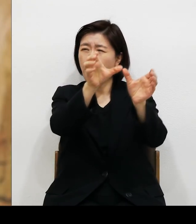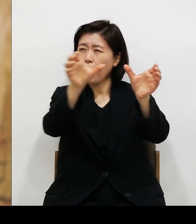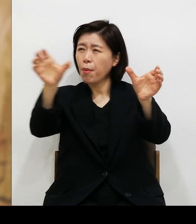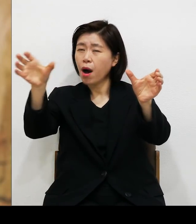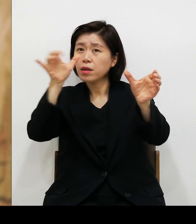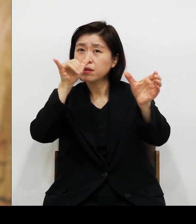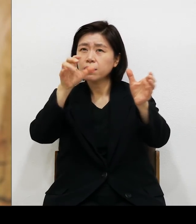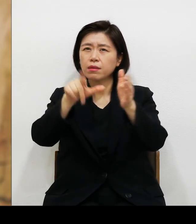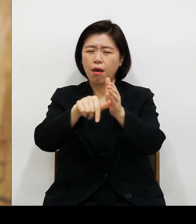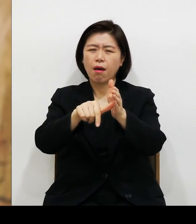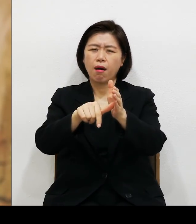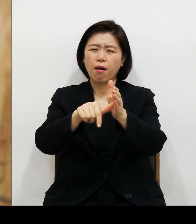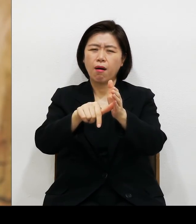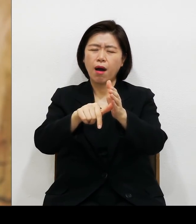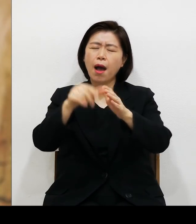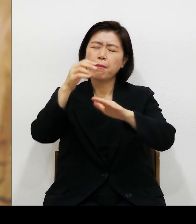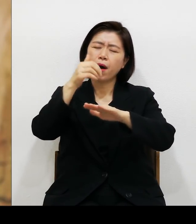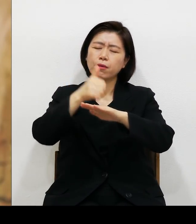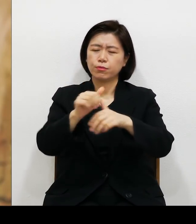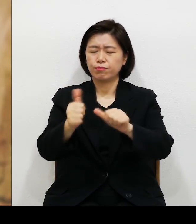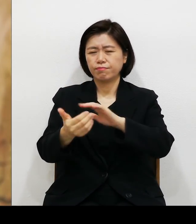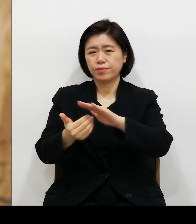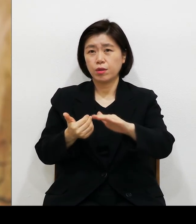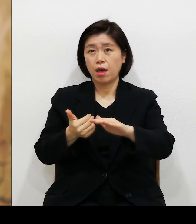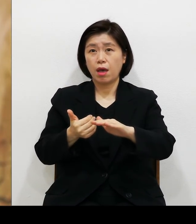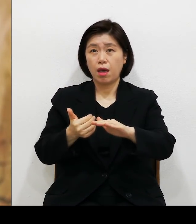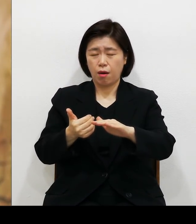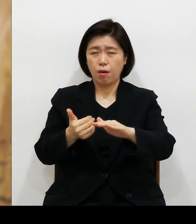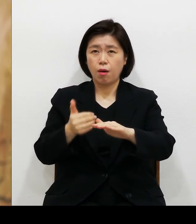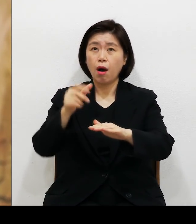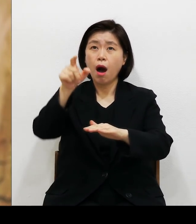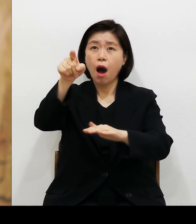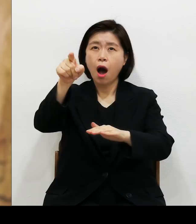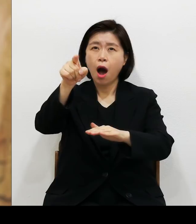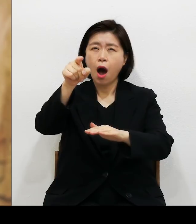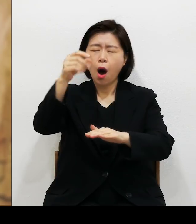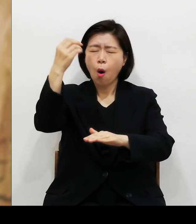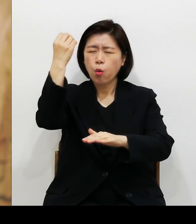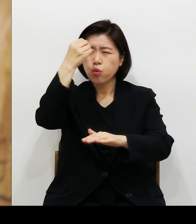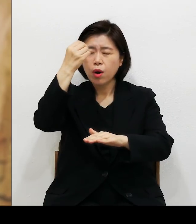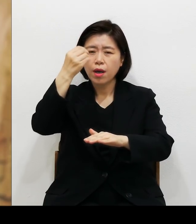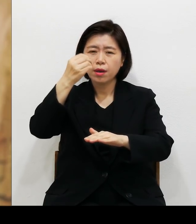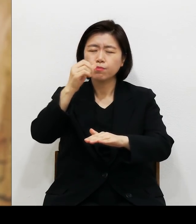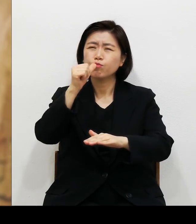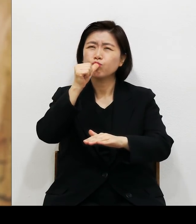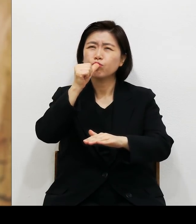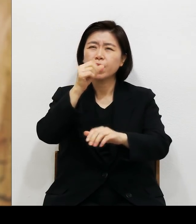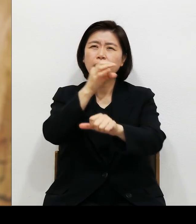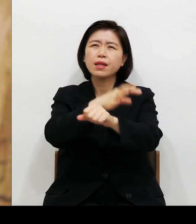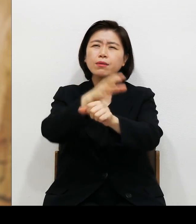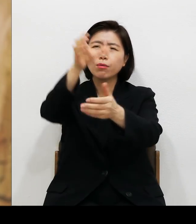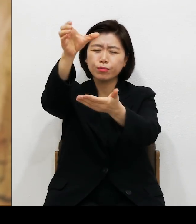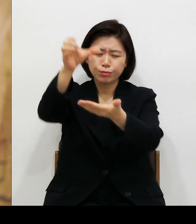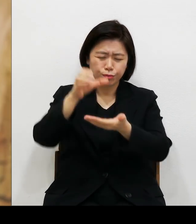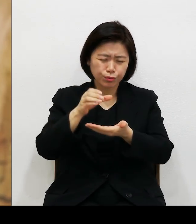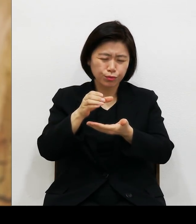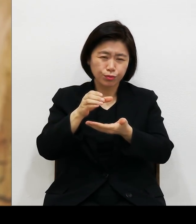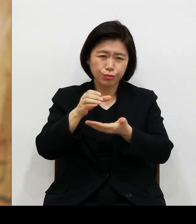그거 한번 먹이고 싶어갖고 그럼 그 분유 사서 우리에게 그 분유 좀 먹여보자.